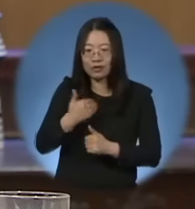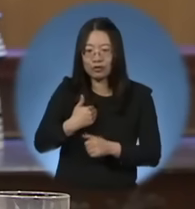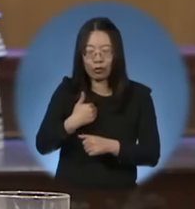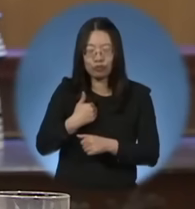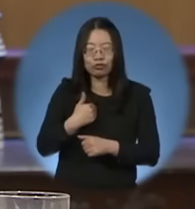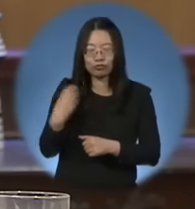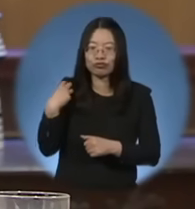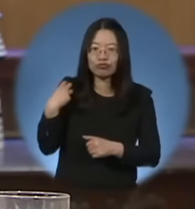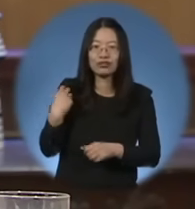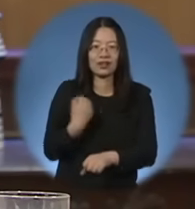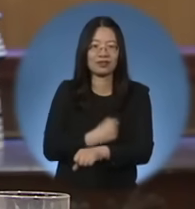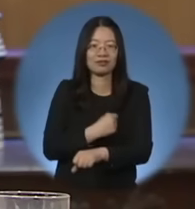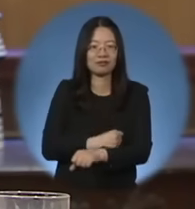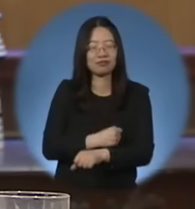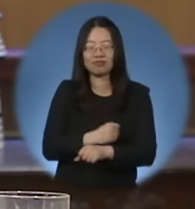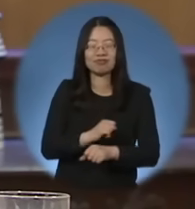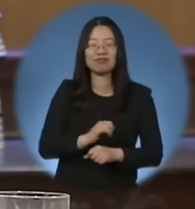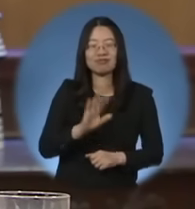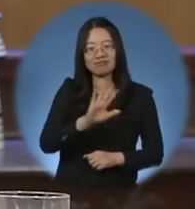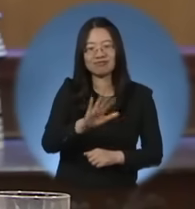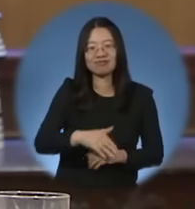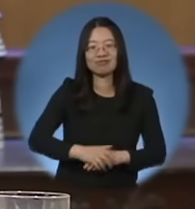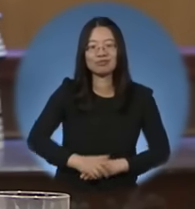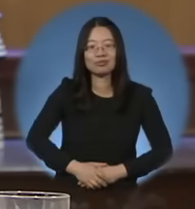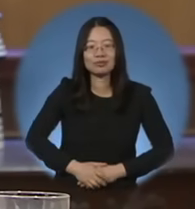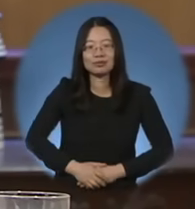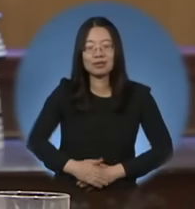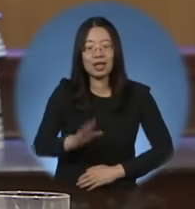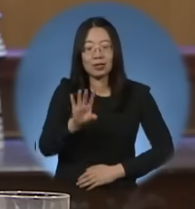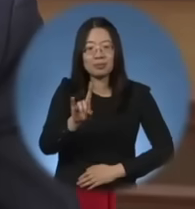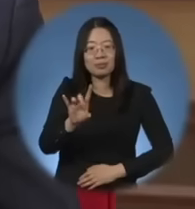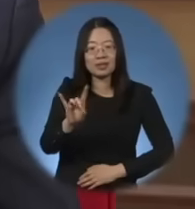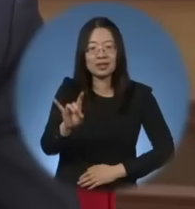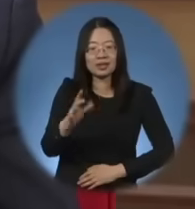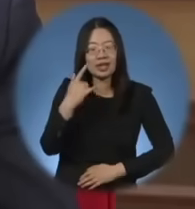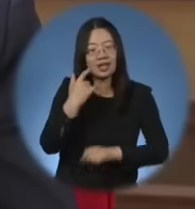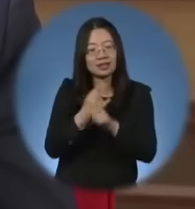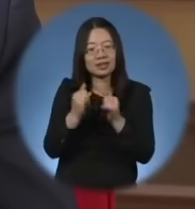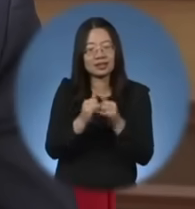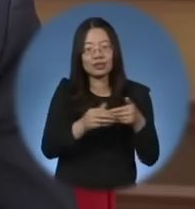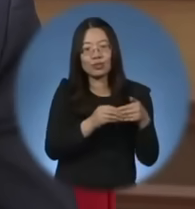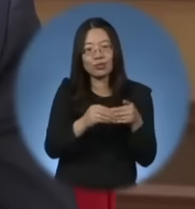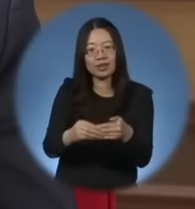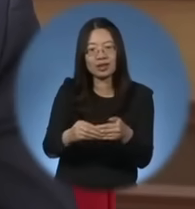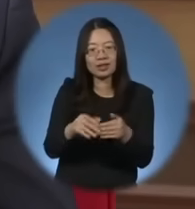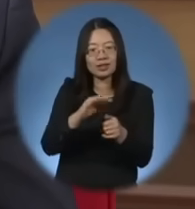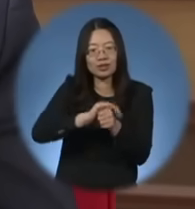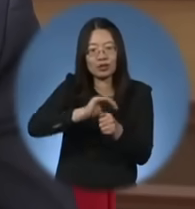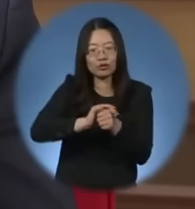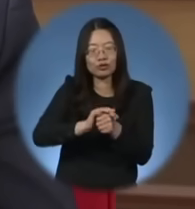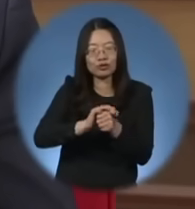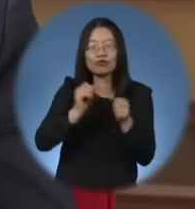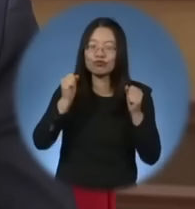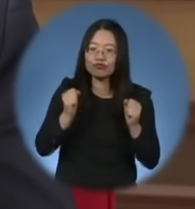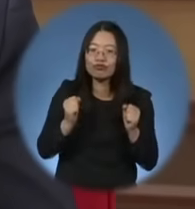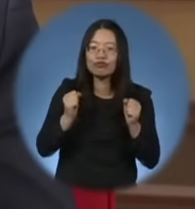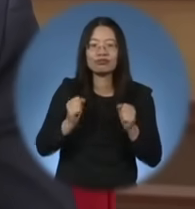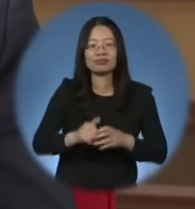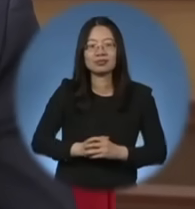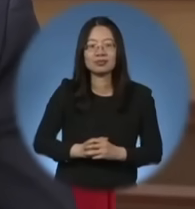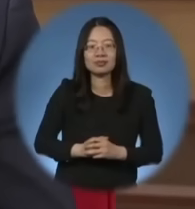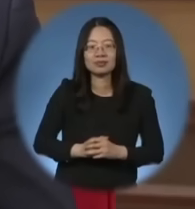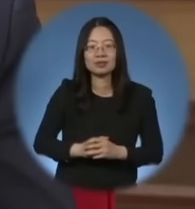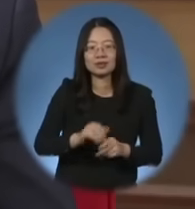어저 저도 해야 하는데 아이고 참 예 그어요 근데 한번 학자들 데리고 경주에가 있었어요